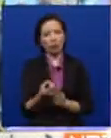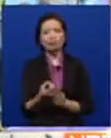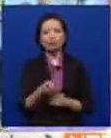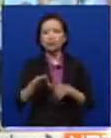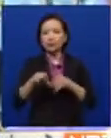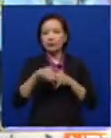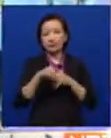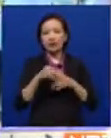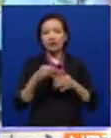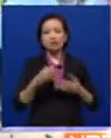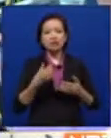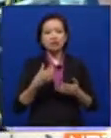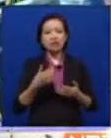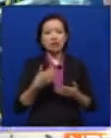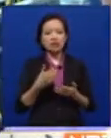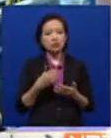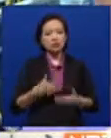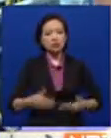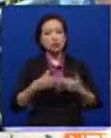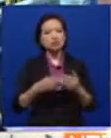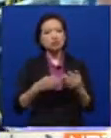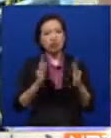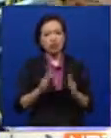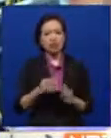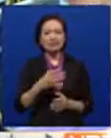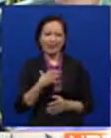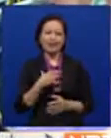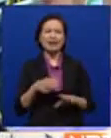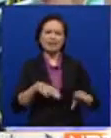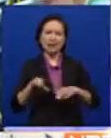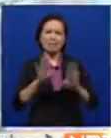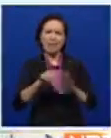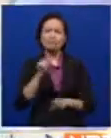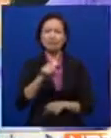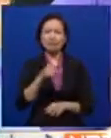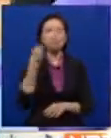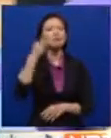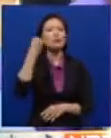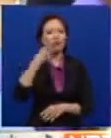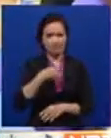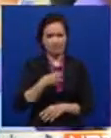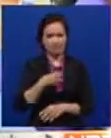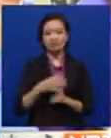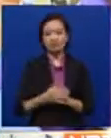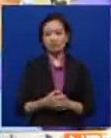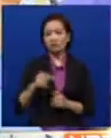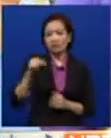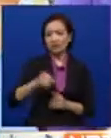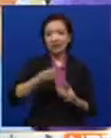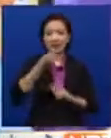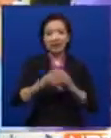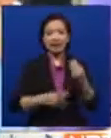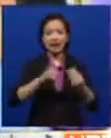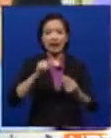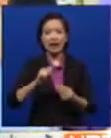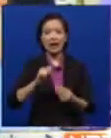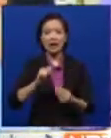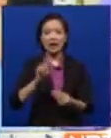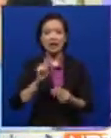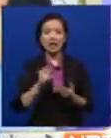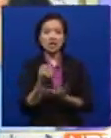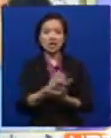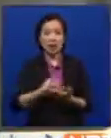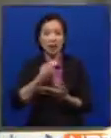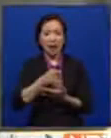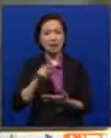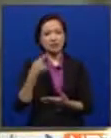เราเนี่ยมากพอสมควรอยากให้มีการจัดอย่างนี้ไปบ่อยๆนะครับจัดบ่อยๆ ทั้งนี้ภายในงานตลาดศิลปะคลองพดุงกรุงเกษม